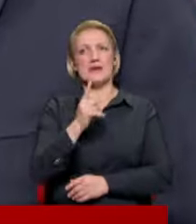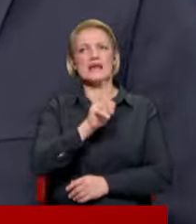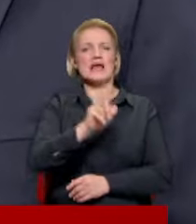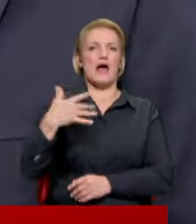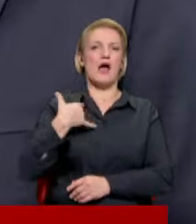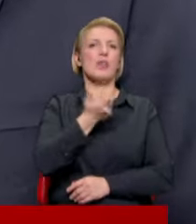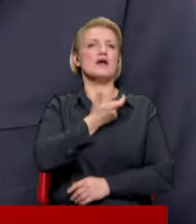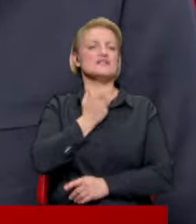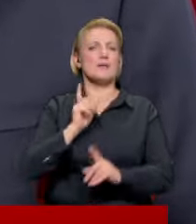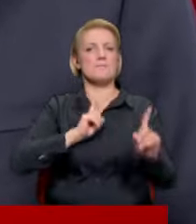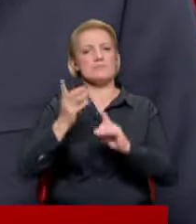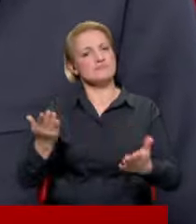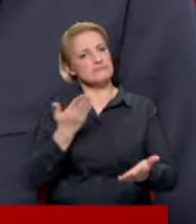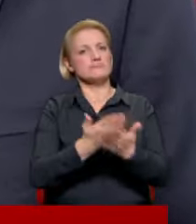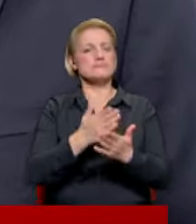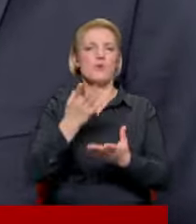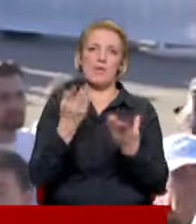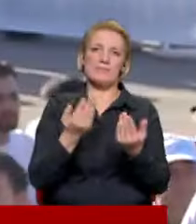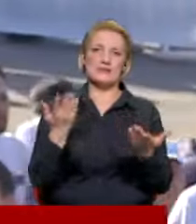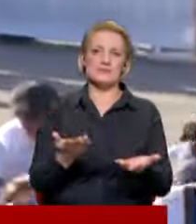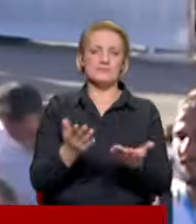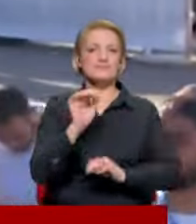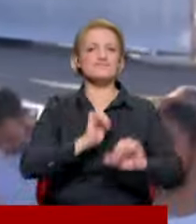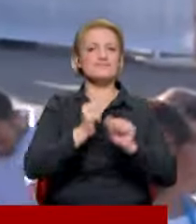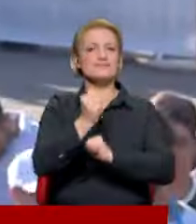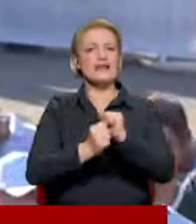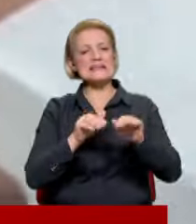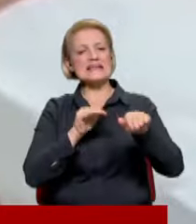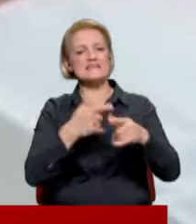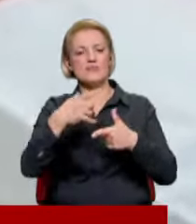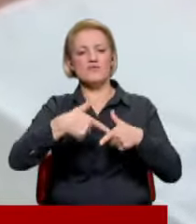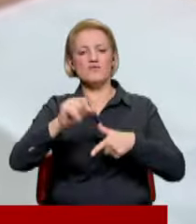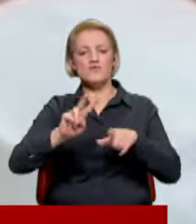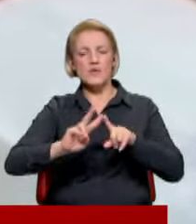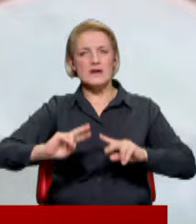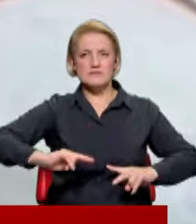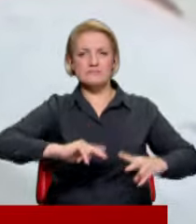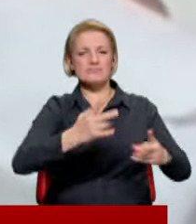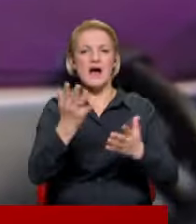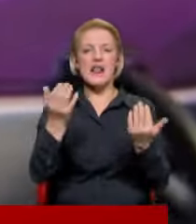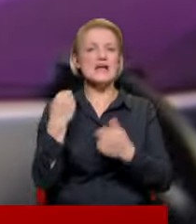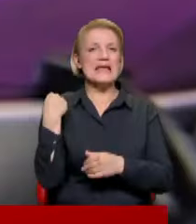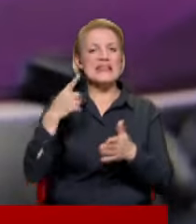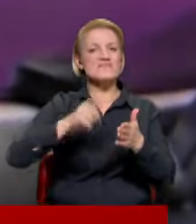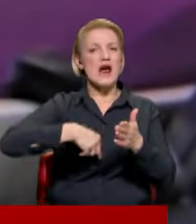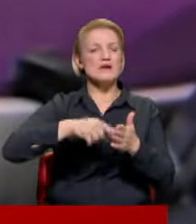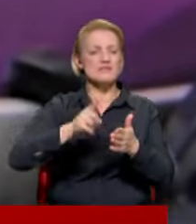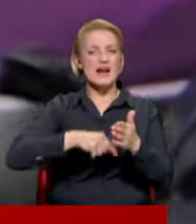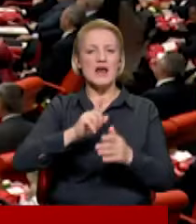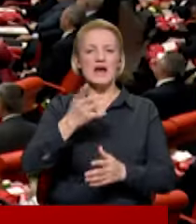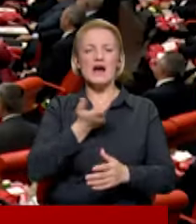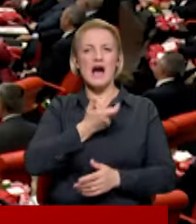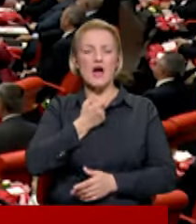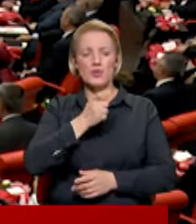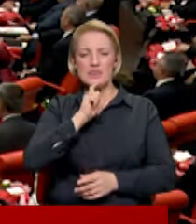Anayasa mahkemesine götürme gibi bir durum da söz konusu olabilir savunma sanayi destekleme fonuna aktarılmak üzere alınacak Yeni vergilerin kanun teklifi